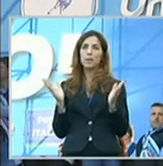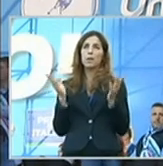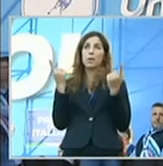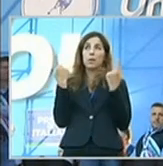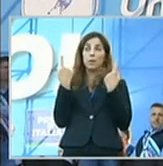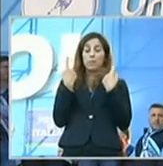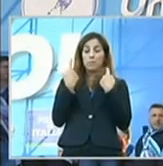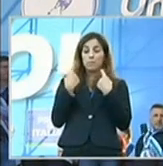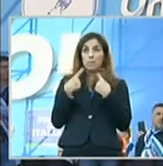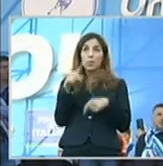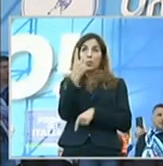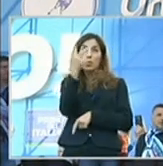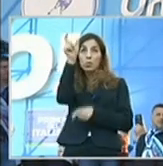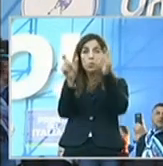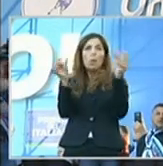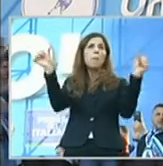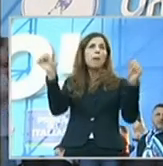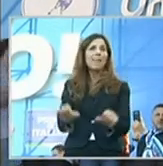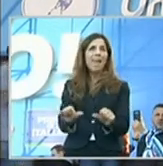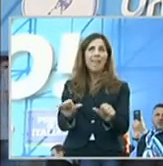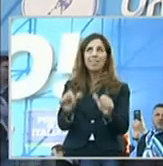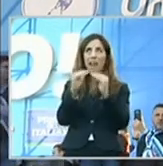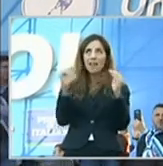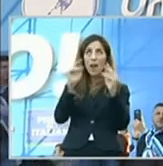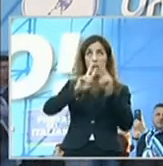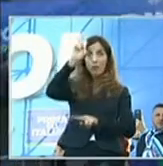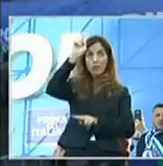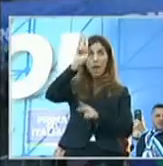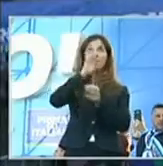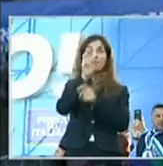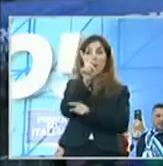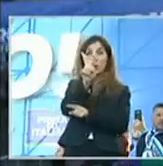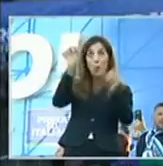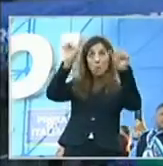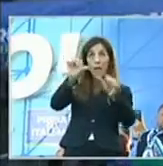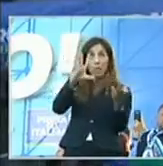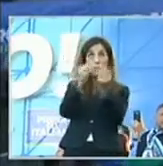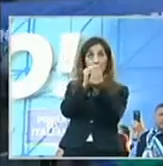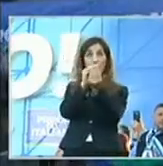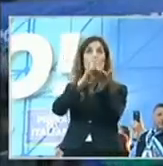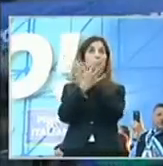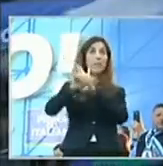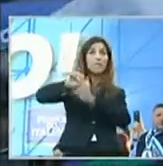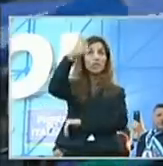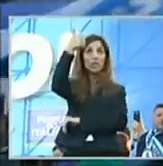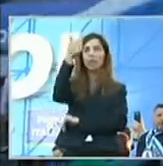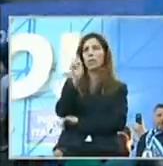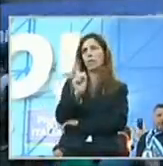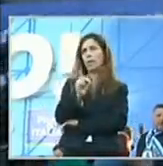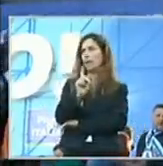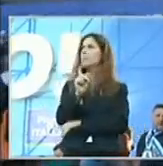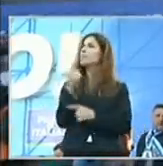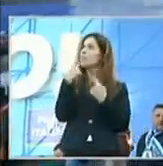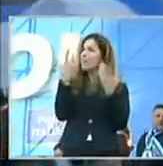Poi due perdenti a livello nazionale non fanno un vincente, l'abbiamo già detto. Oggi avete visto su questo palco il